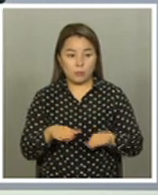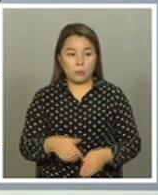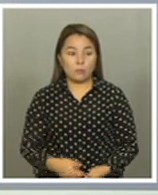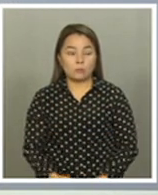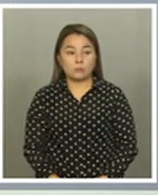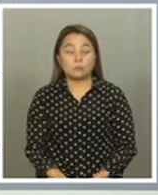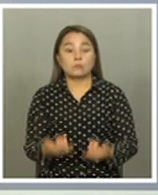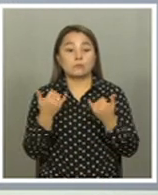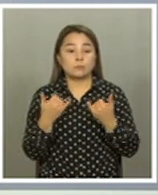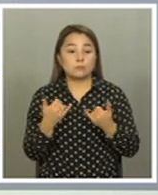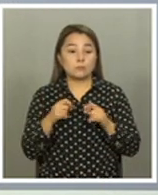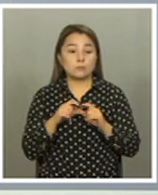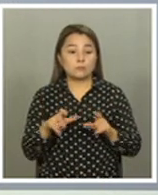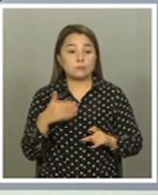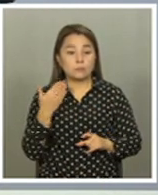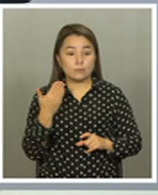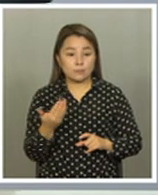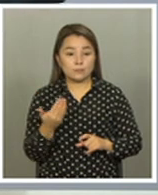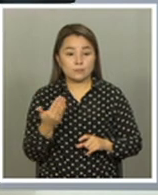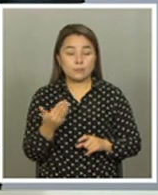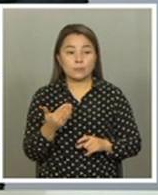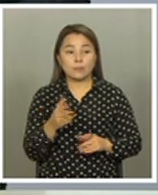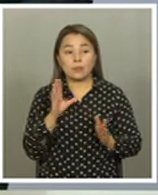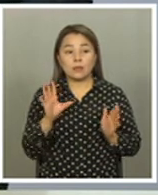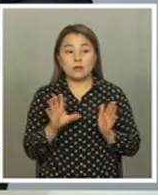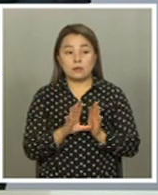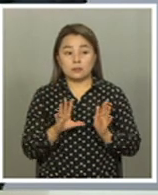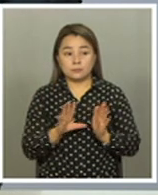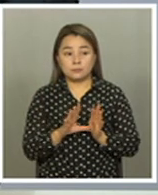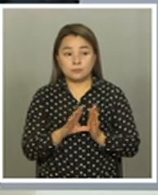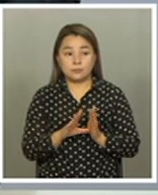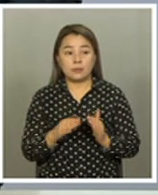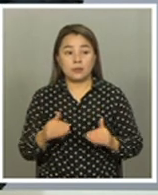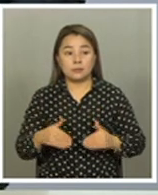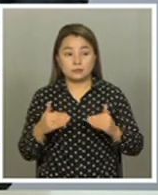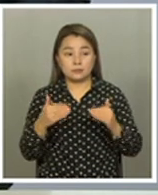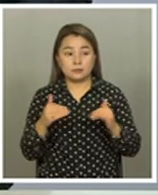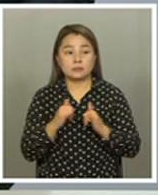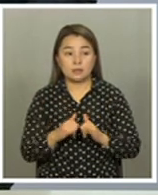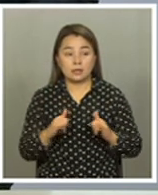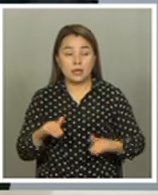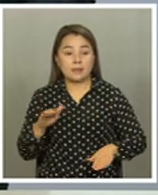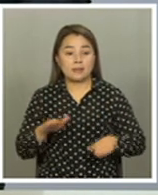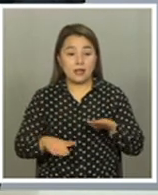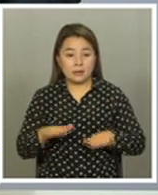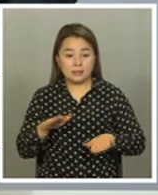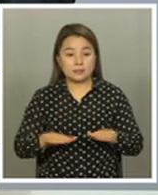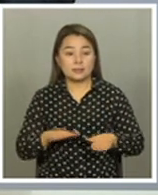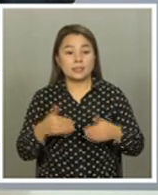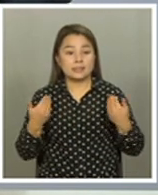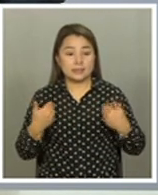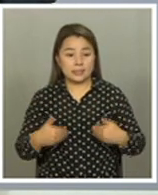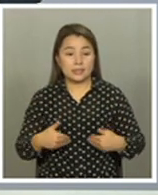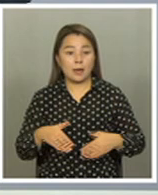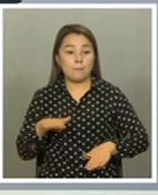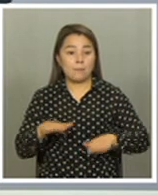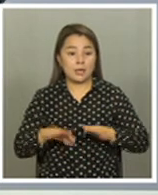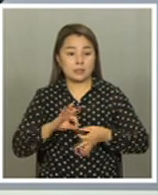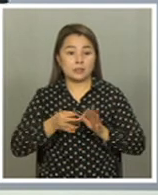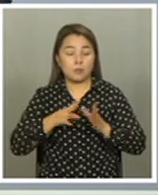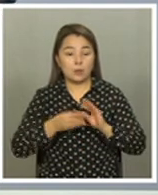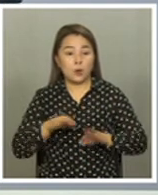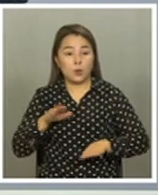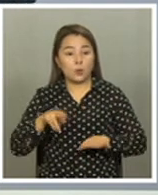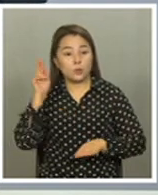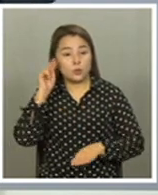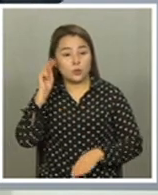Бүгінгі сабақта сіздер электронды, серіппелі, иінді таразылардың көмегімен денелердің массасын өлшеуді